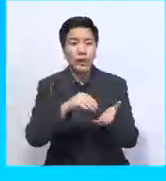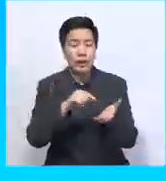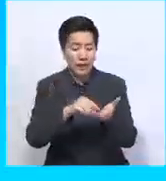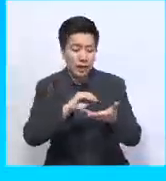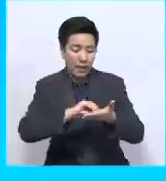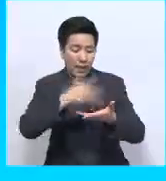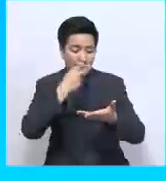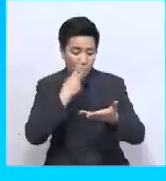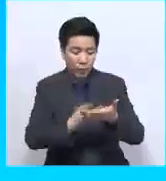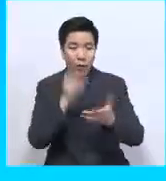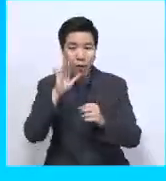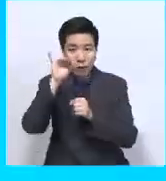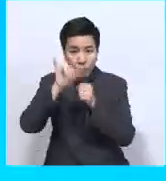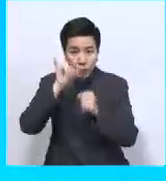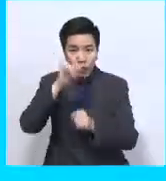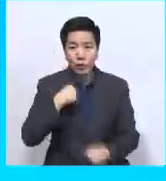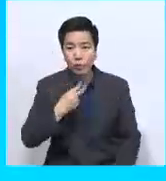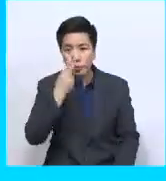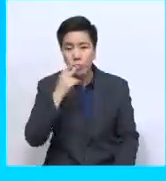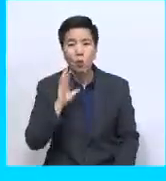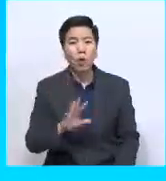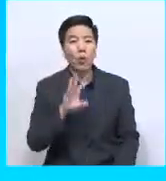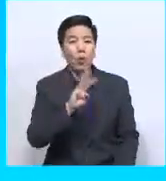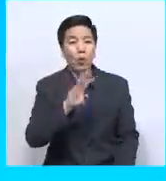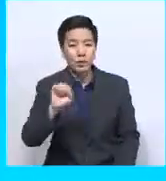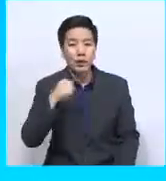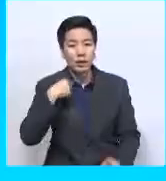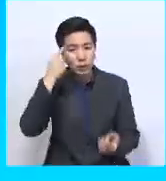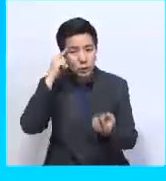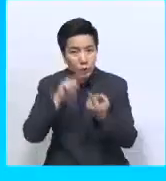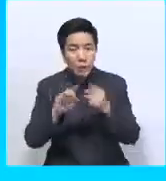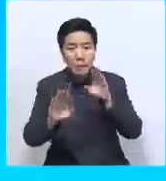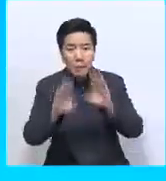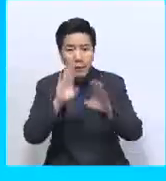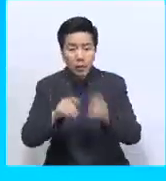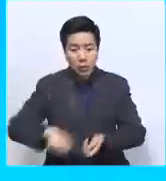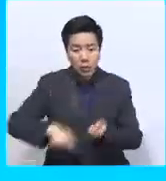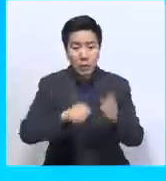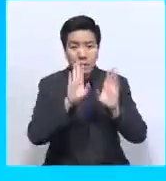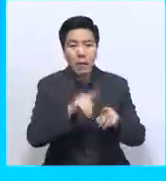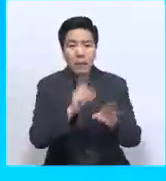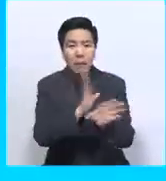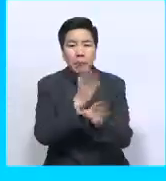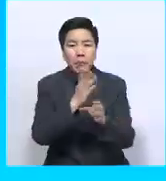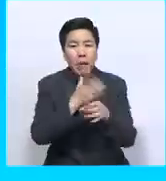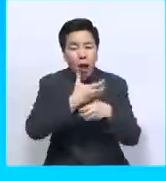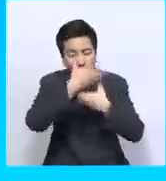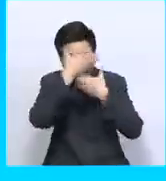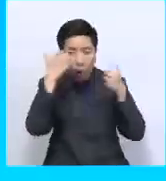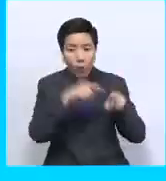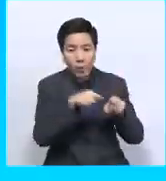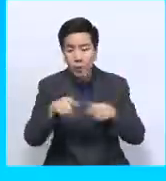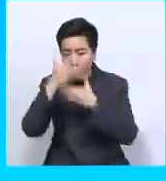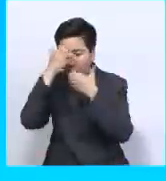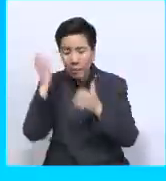พื่อ1วันนะคะมียอดคนดูกว่า 600,000 วิวค่ะจุดประสงค์ก็คือเปรียบเทียบระหว่างสงกรานต์แบบเมากับไม่เมาเป็นอย่